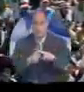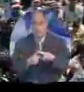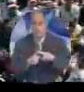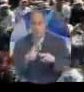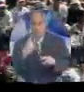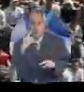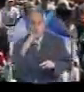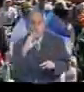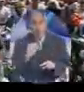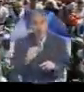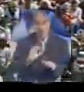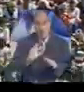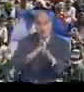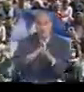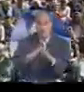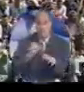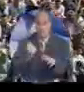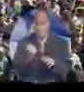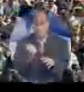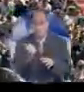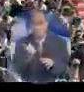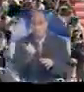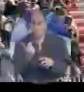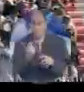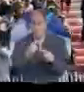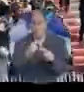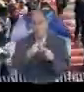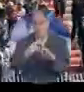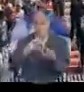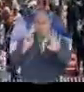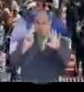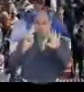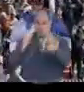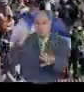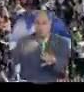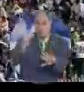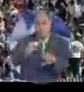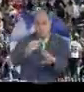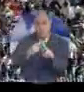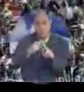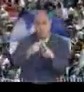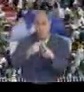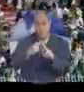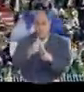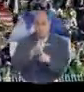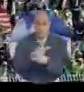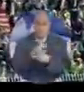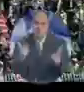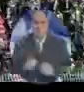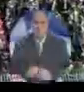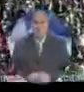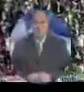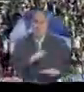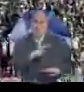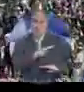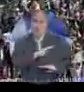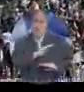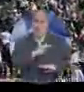التشكيلة الوطنية بنسبة 90%. طبعا راح يكون مبولحي هو